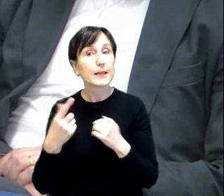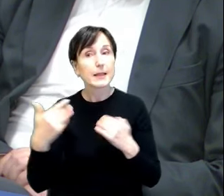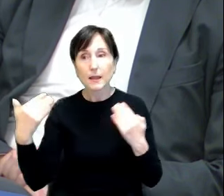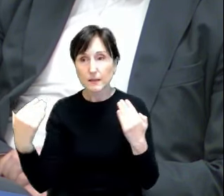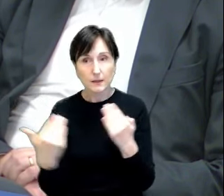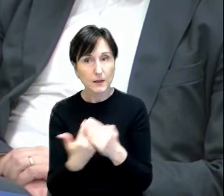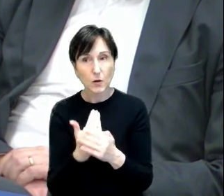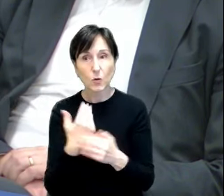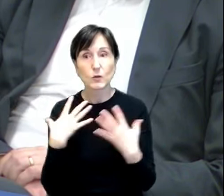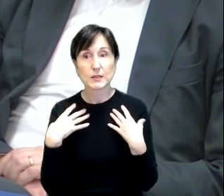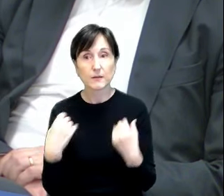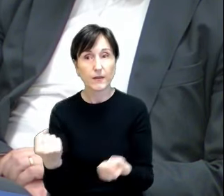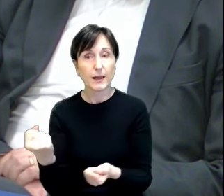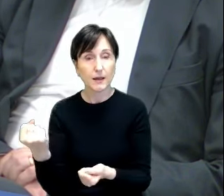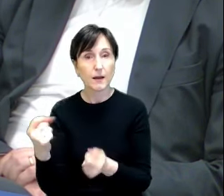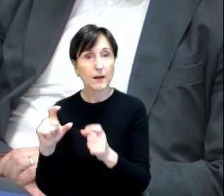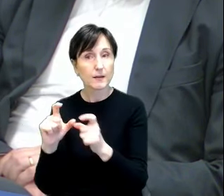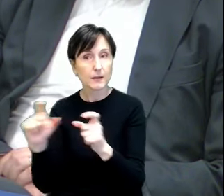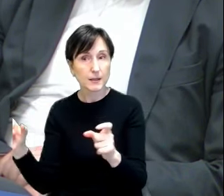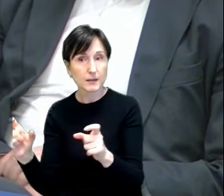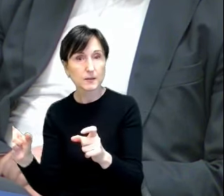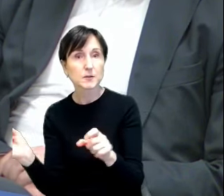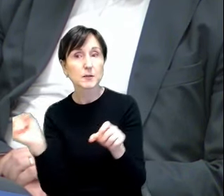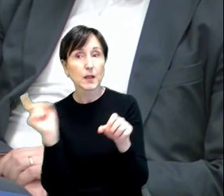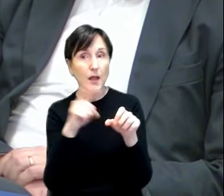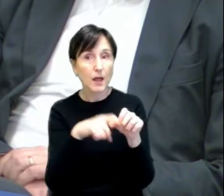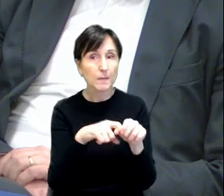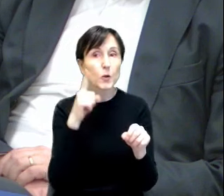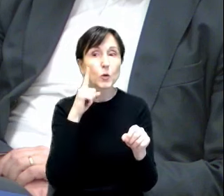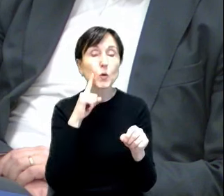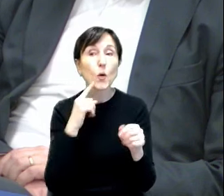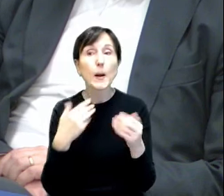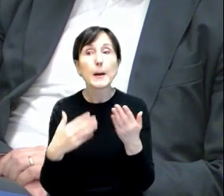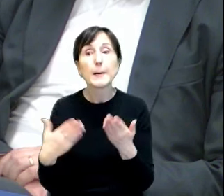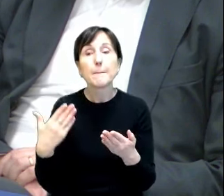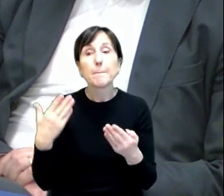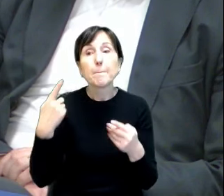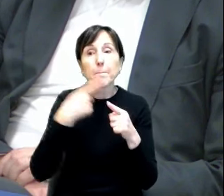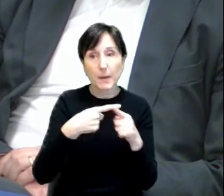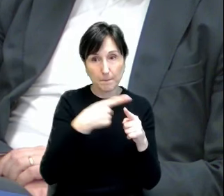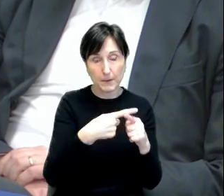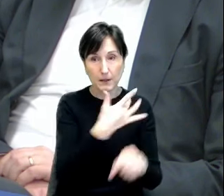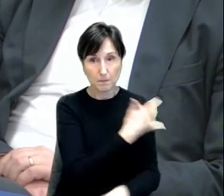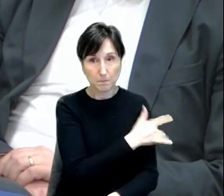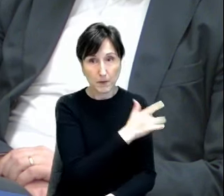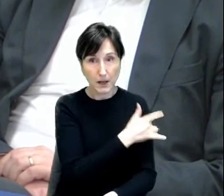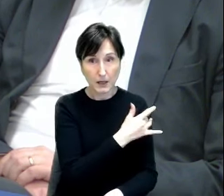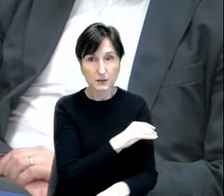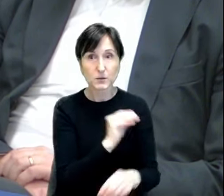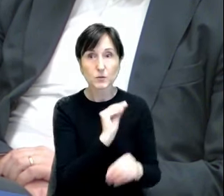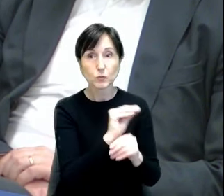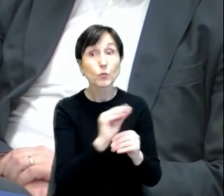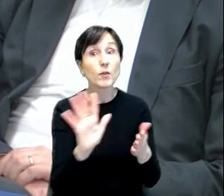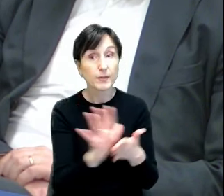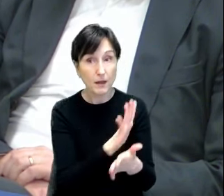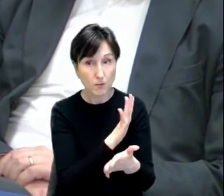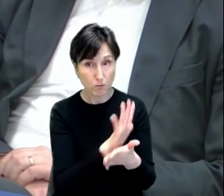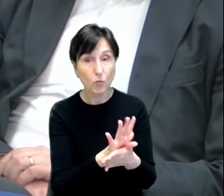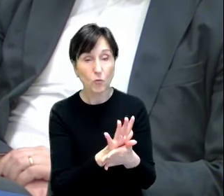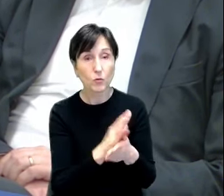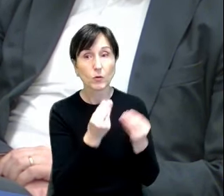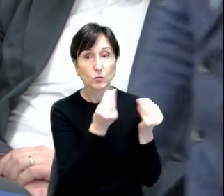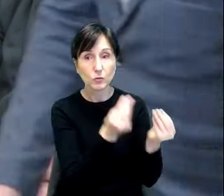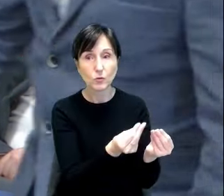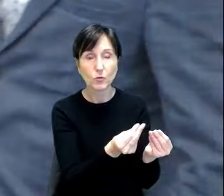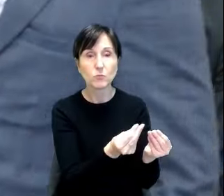esami nariai siūlo teikti papildomas paslaugas kurios nemokamos e papildys būtent sveikatos centro